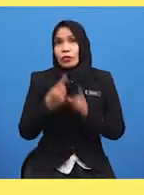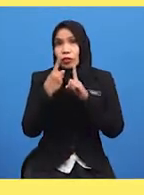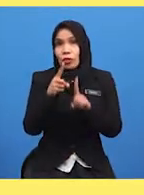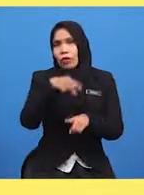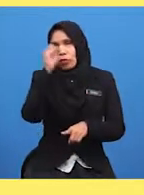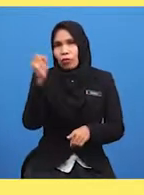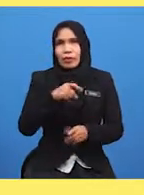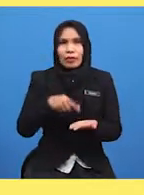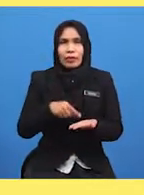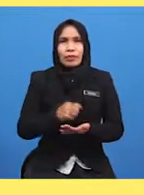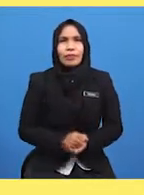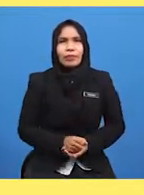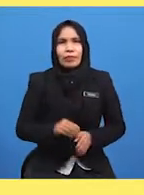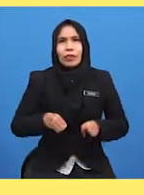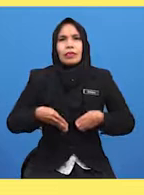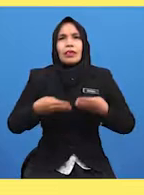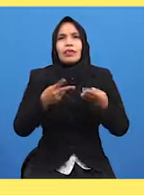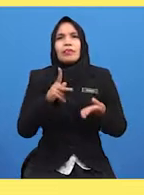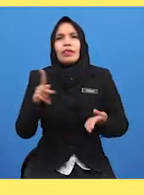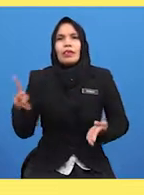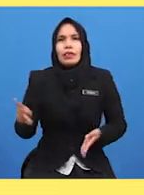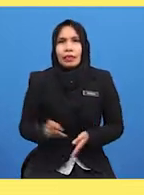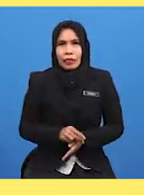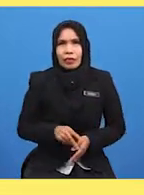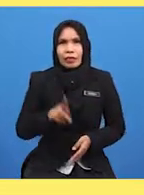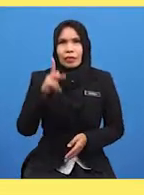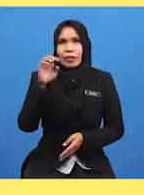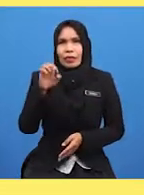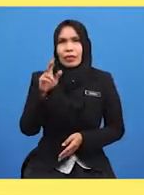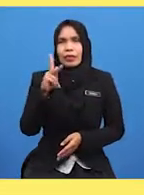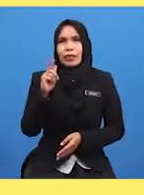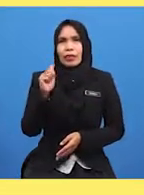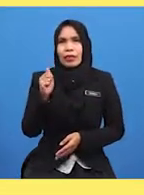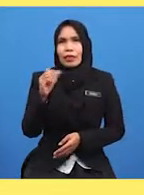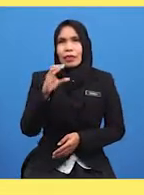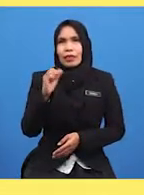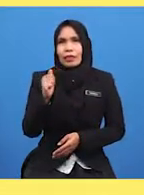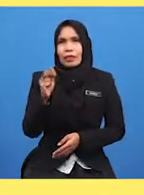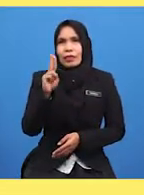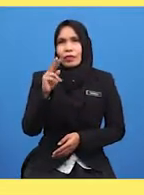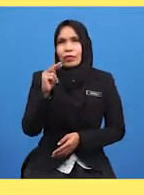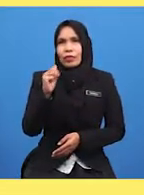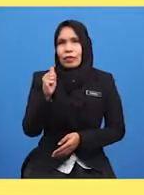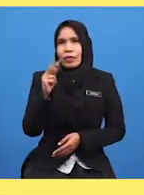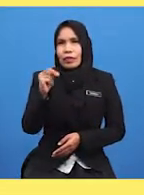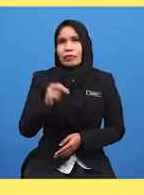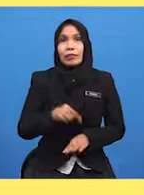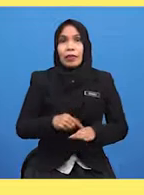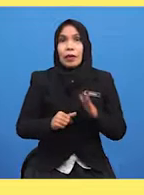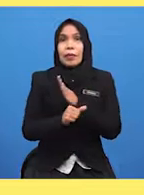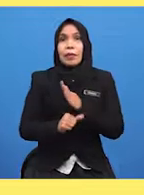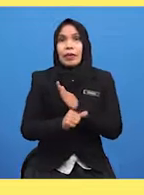bagaimanakah kekacauan di perak dapat diselesaikan kata suka soalan sini ialah pakai